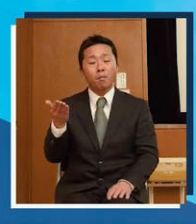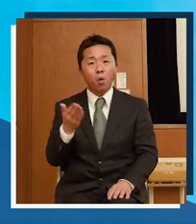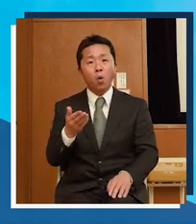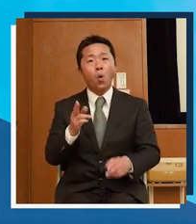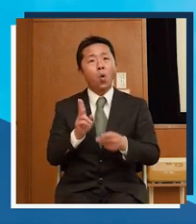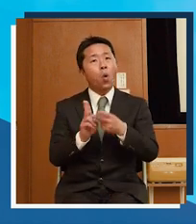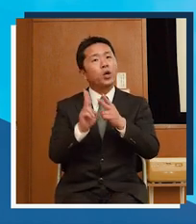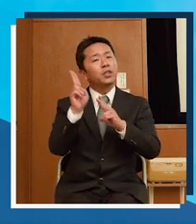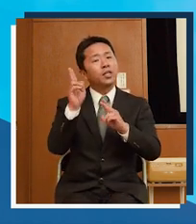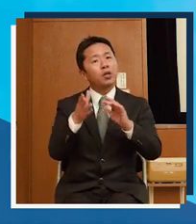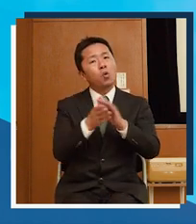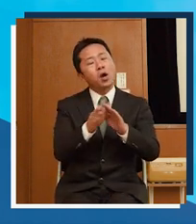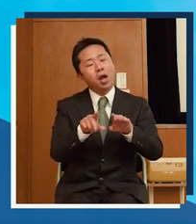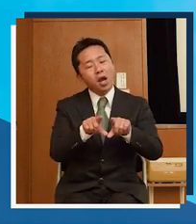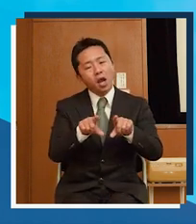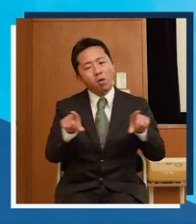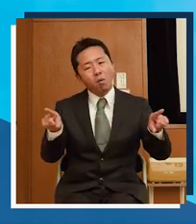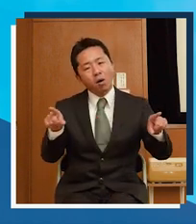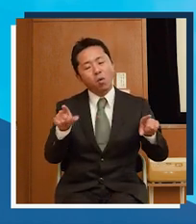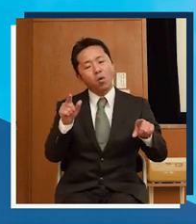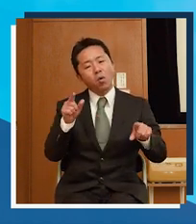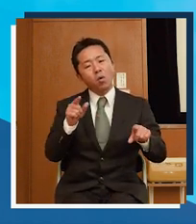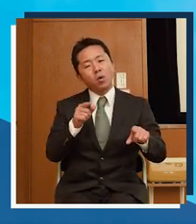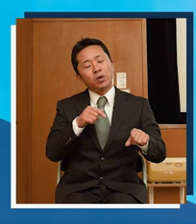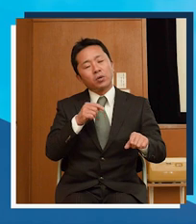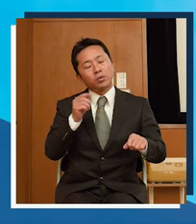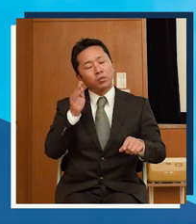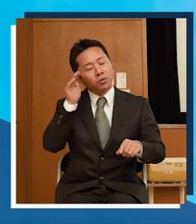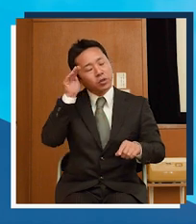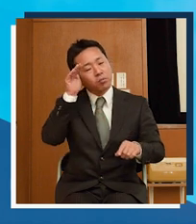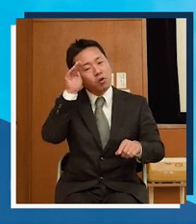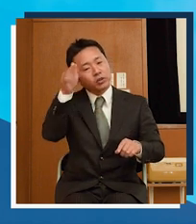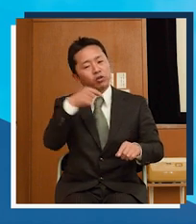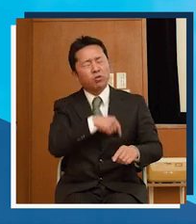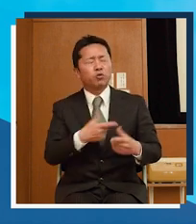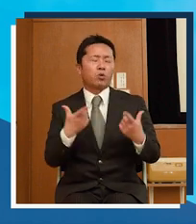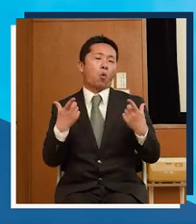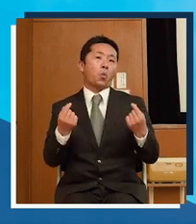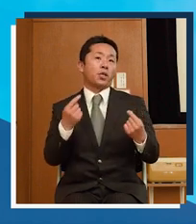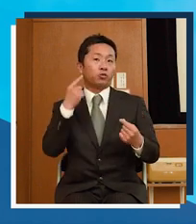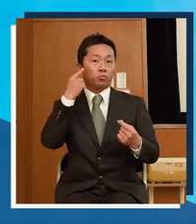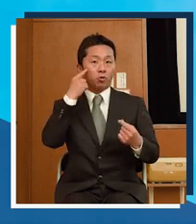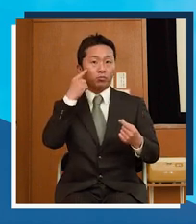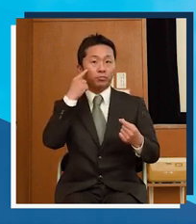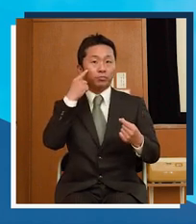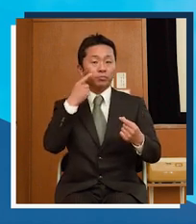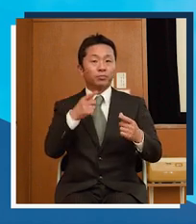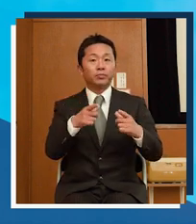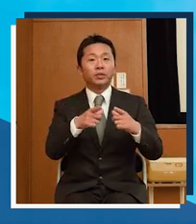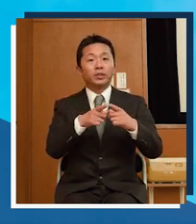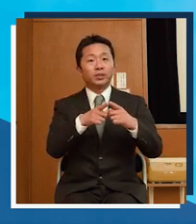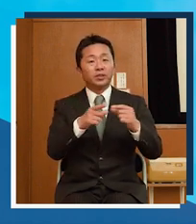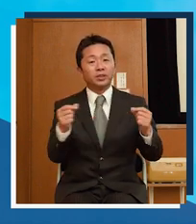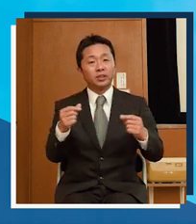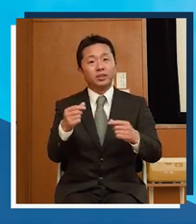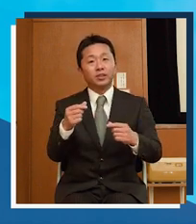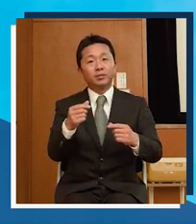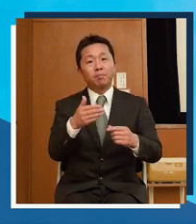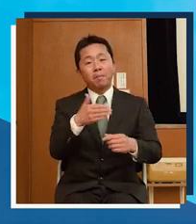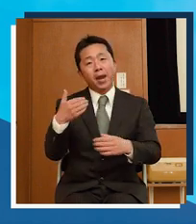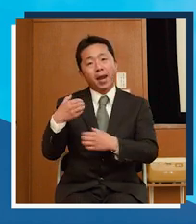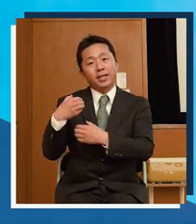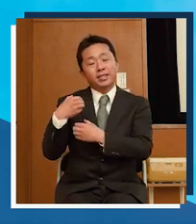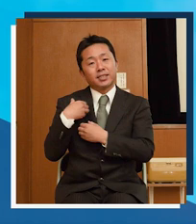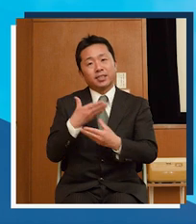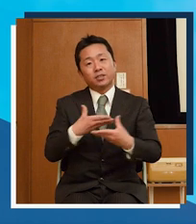沖縄の平和を望んでる気持ちは一緒だと思うんです日辺地域定の話だったりいろんな環境問題の